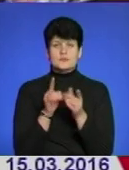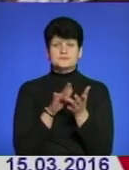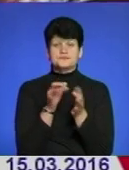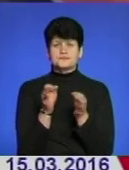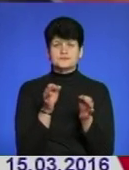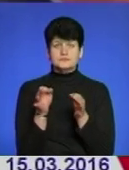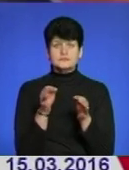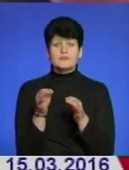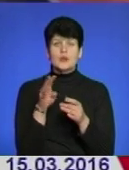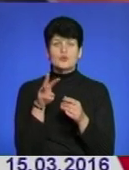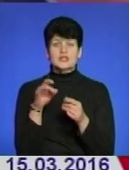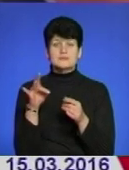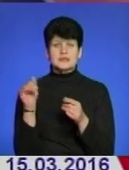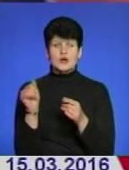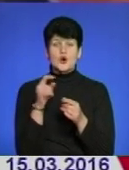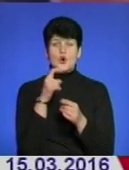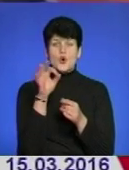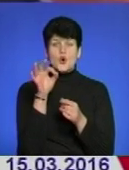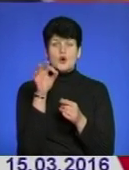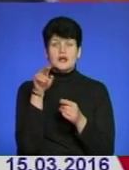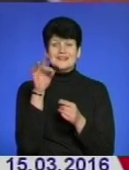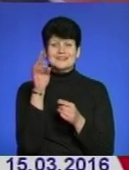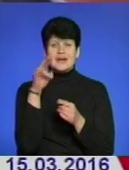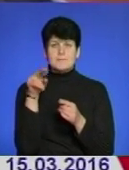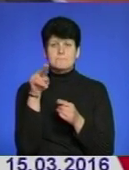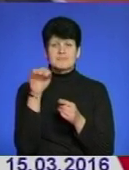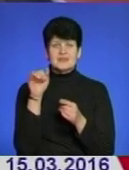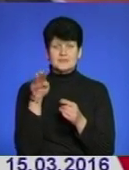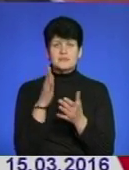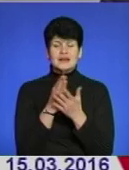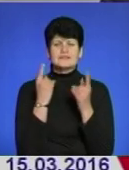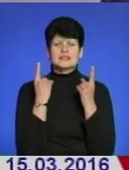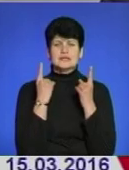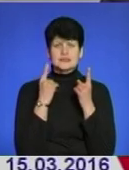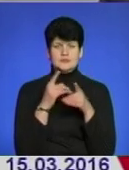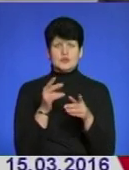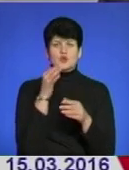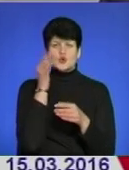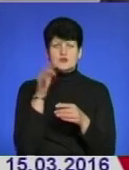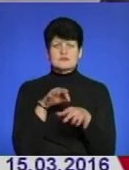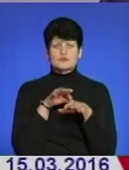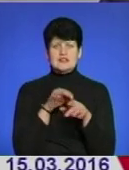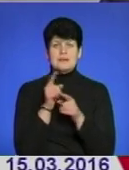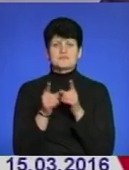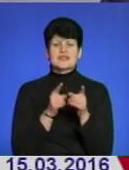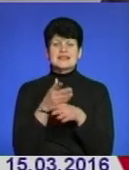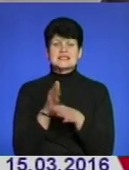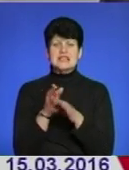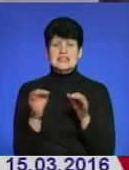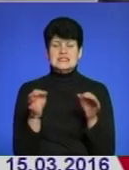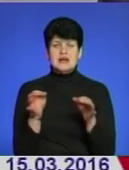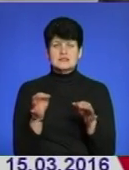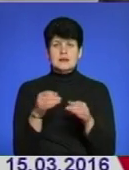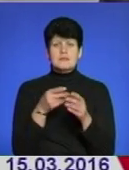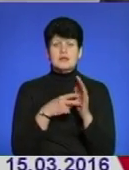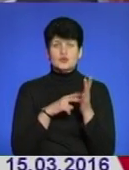асоціації муніципалітетів Холдер Пінст має великий досвід роботи з проведенням реформ децентралізації. Планує відвідати новостворені